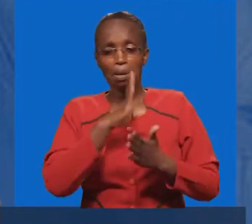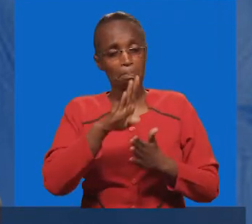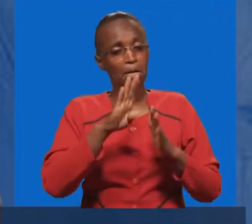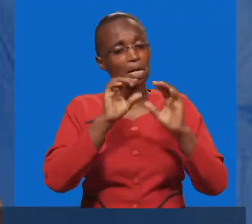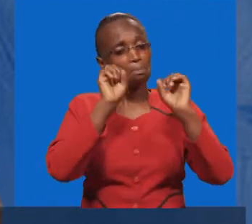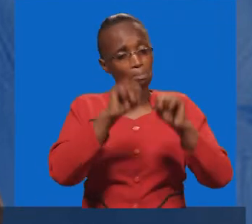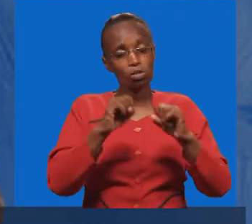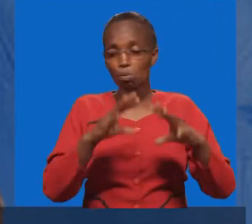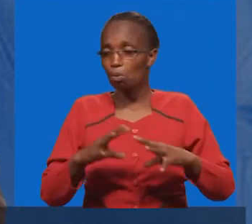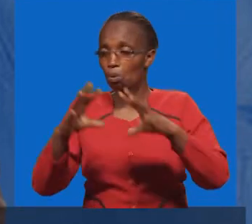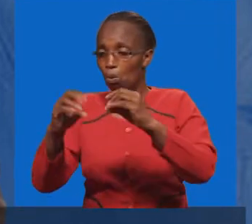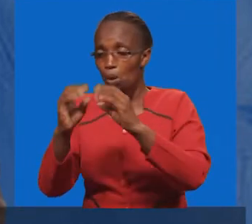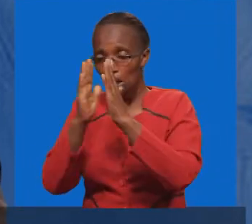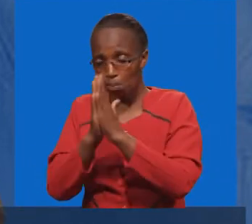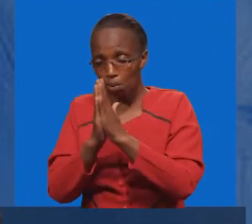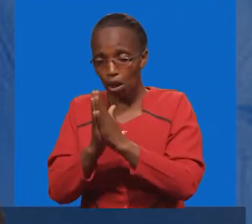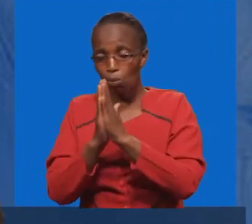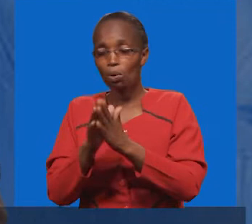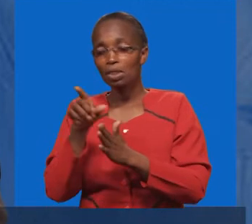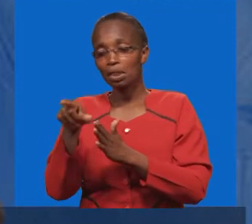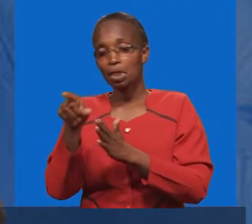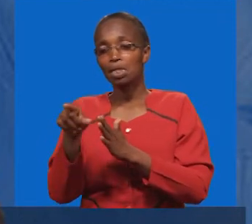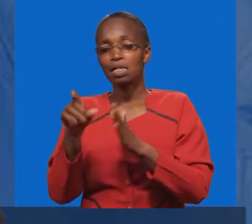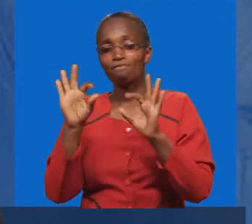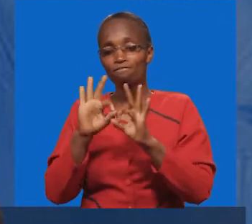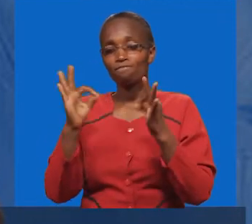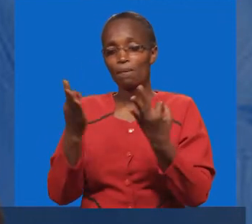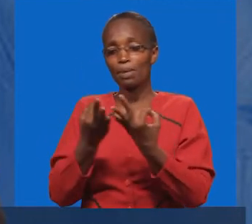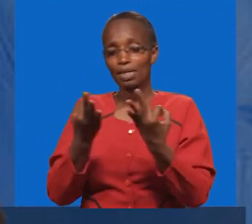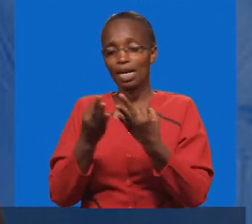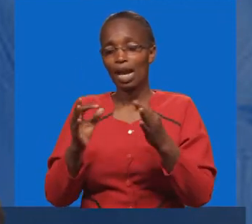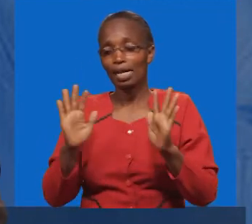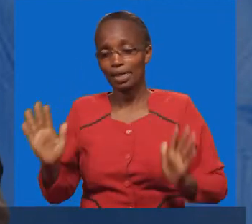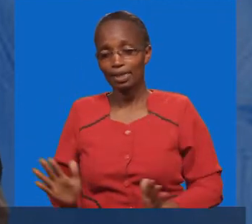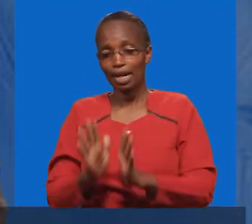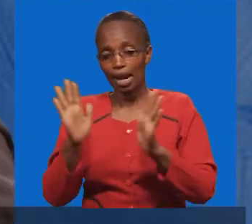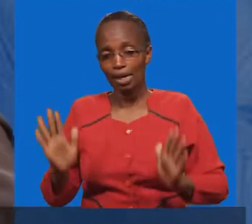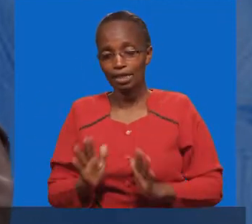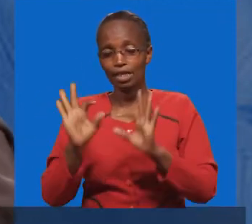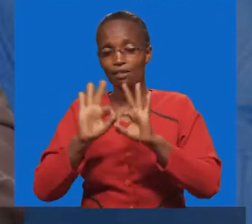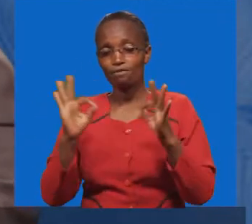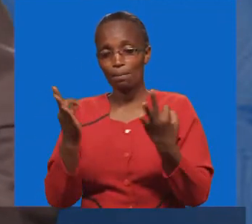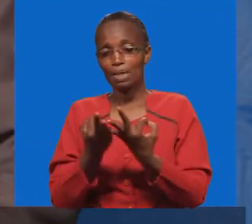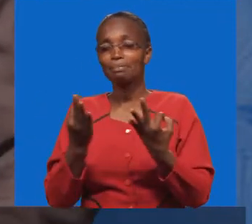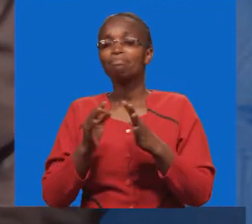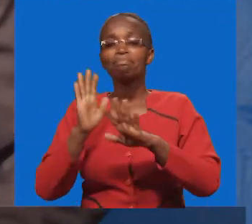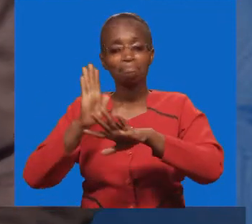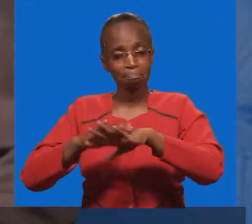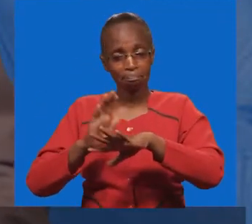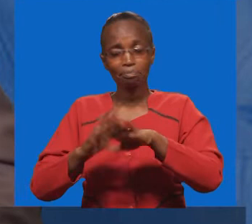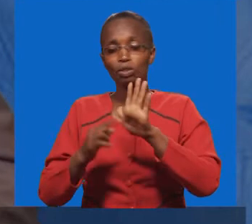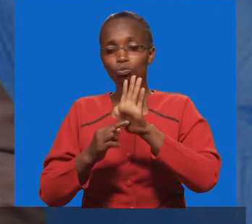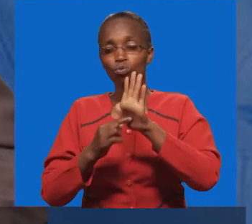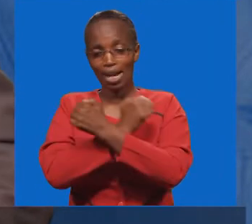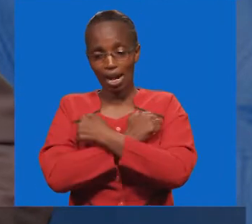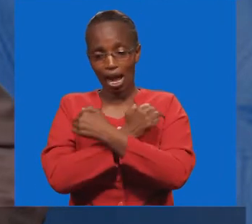upendo. Unaweza kuenda uombe pamoja nao na pia uweze kuwatia nguvu kupitia neno la Mungu. Bwana Yesu